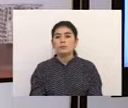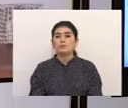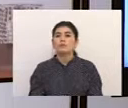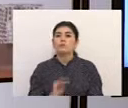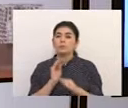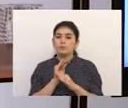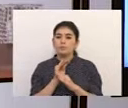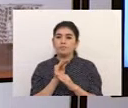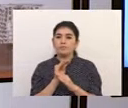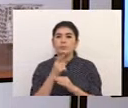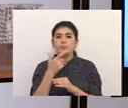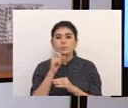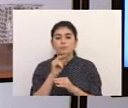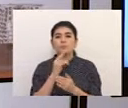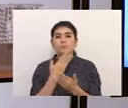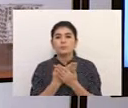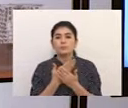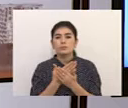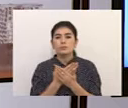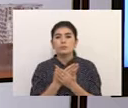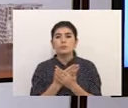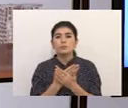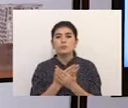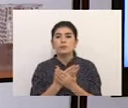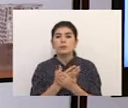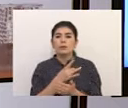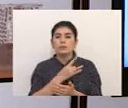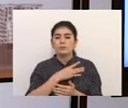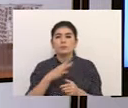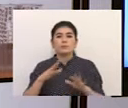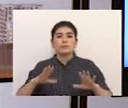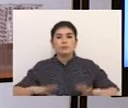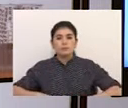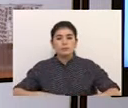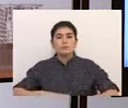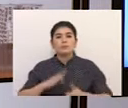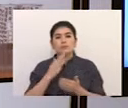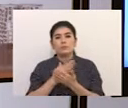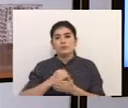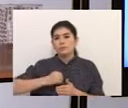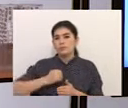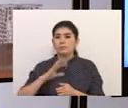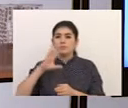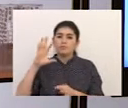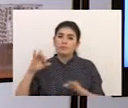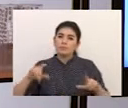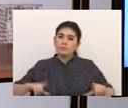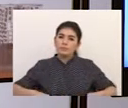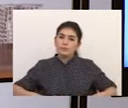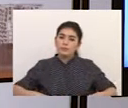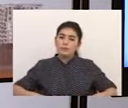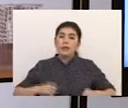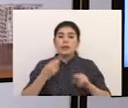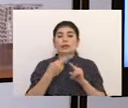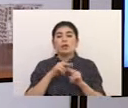Qo'shma gaplarga misollar. Oq tulporim bor edi. Do'stlar unga zor edi. Ushbu